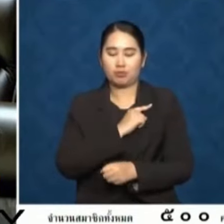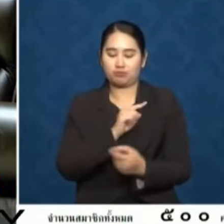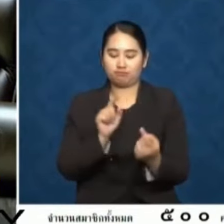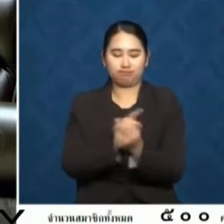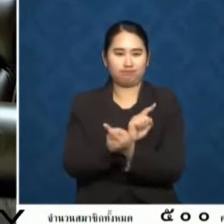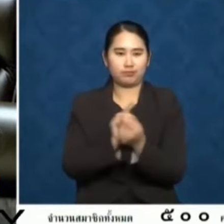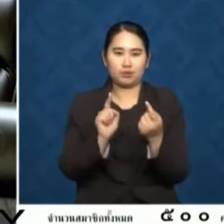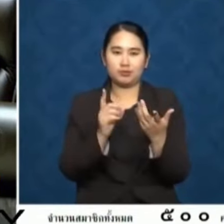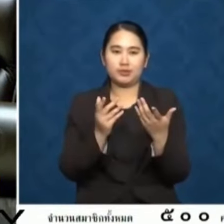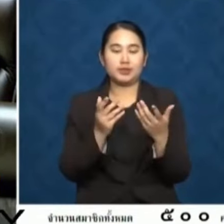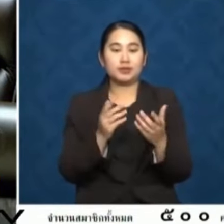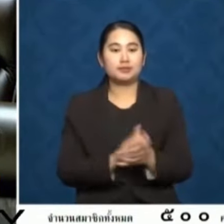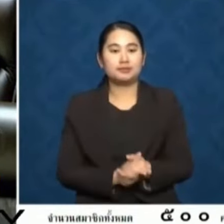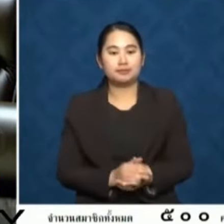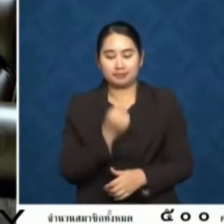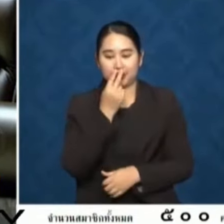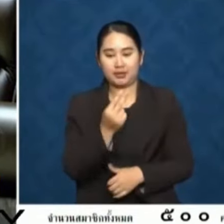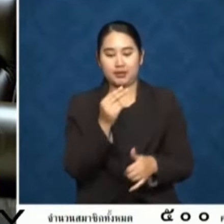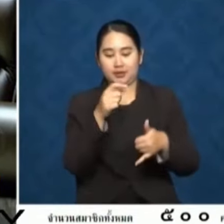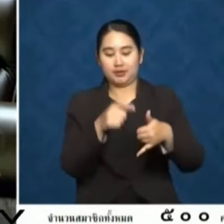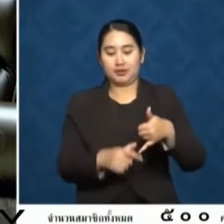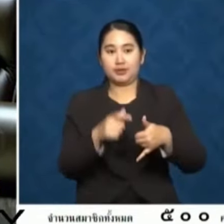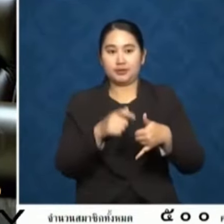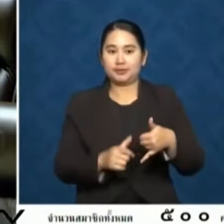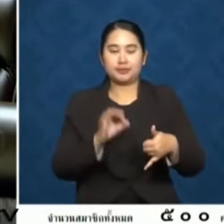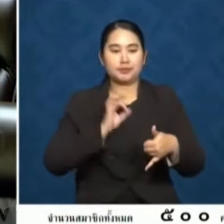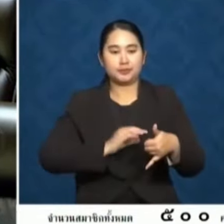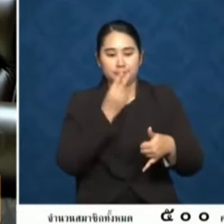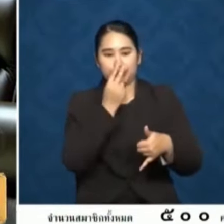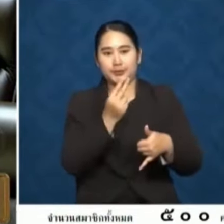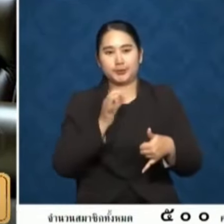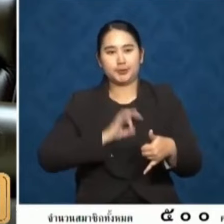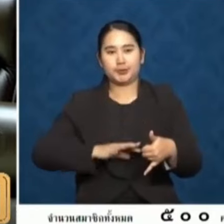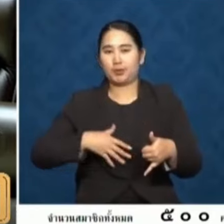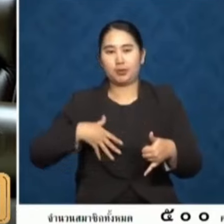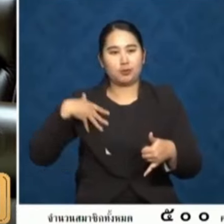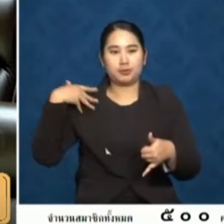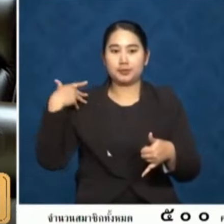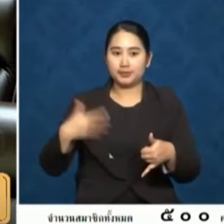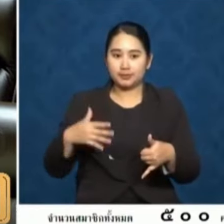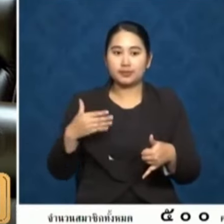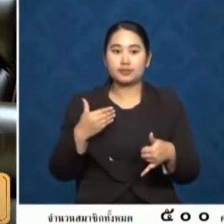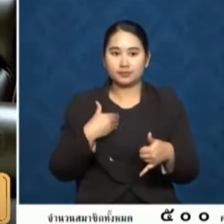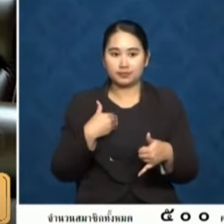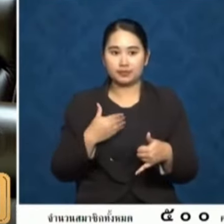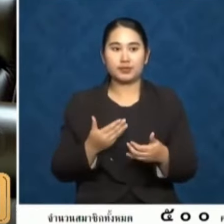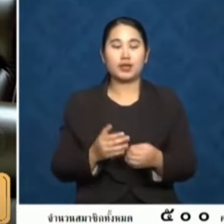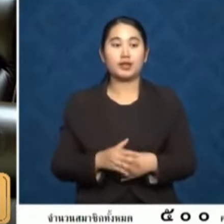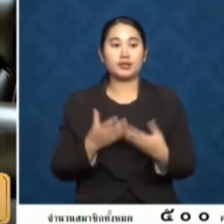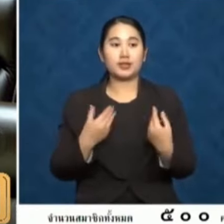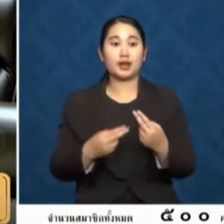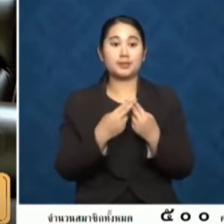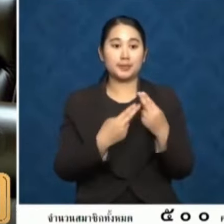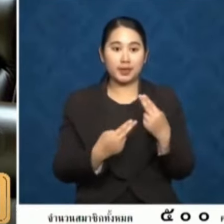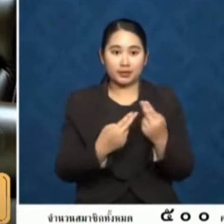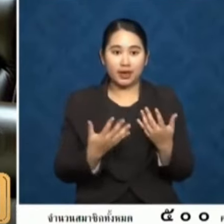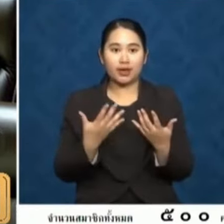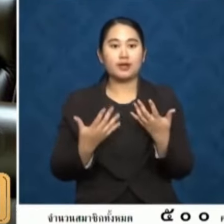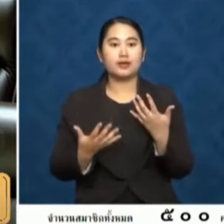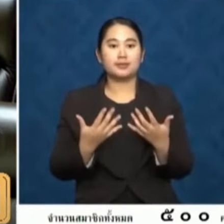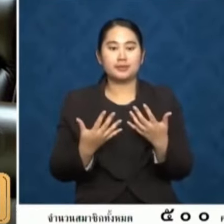มทำให้เกิดพฤติกรรมที่ย่ำยีหัวใจคนไทยเจนเกิดแอสแท็กแล้วก็เกิด